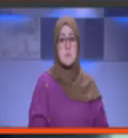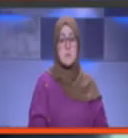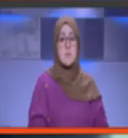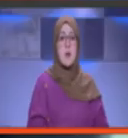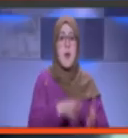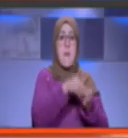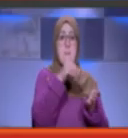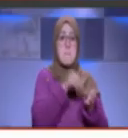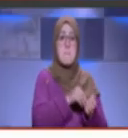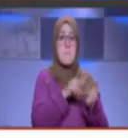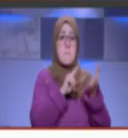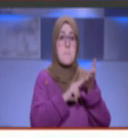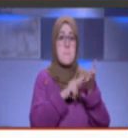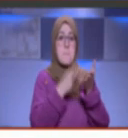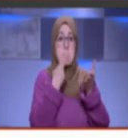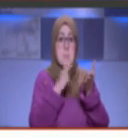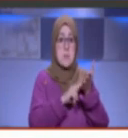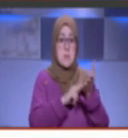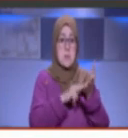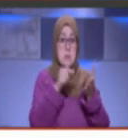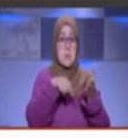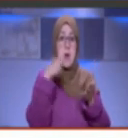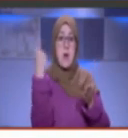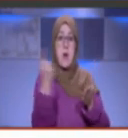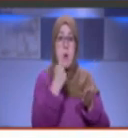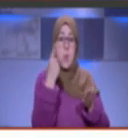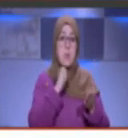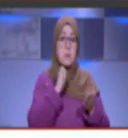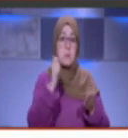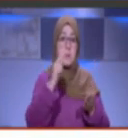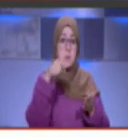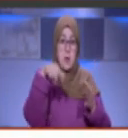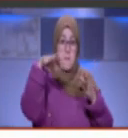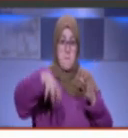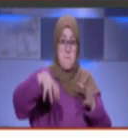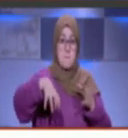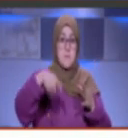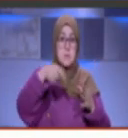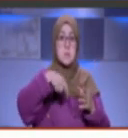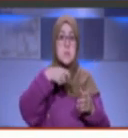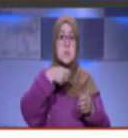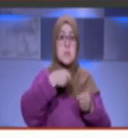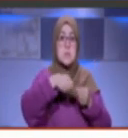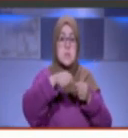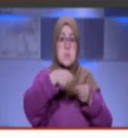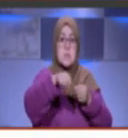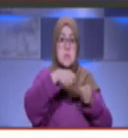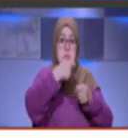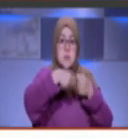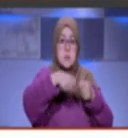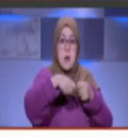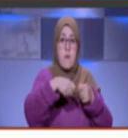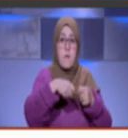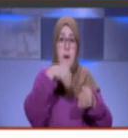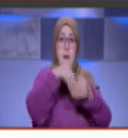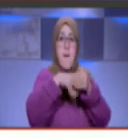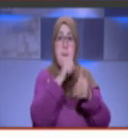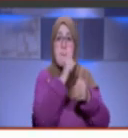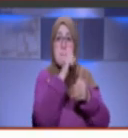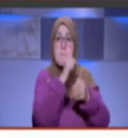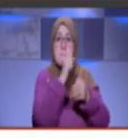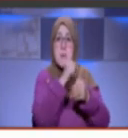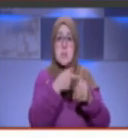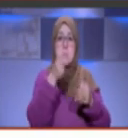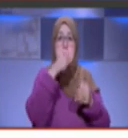بدأت مكاتب البريد حول الجمهورية في صرف المعاشات للمرحلة الثالثة لمن يتقاضون معاشات تبلغ قيمتها